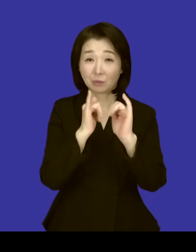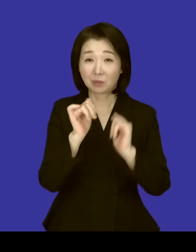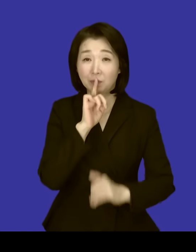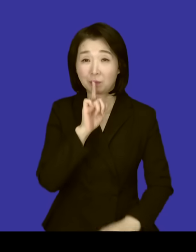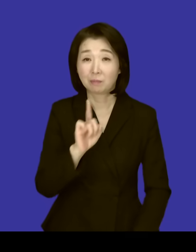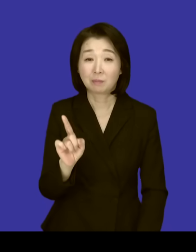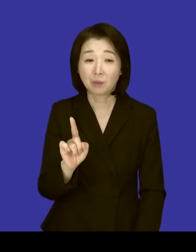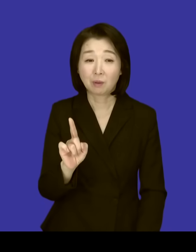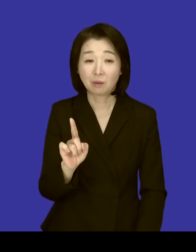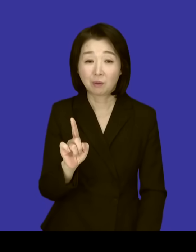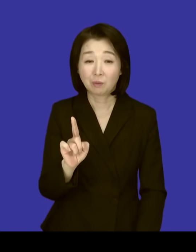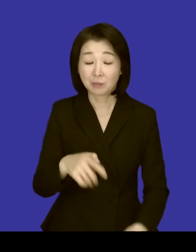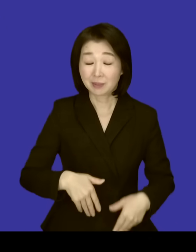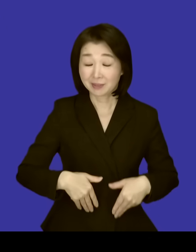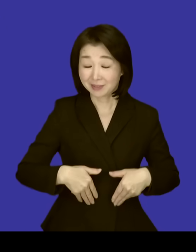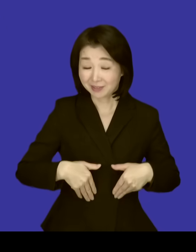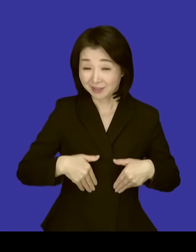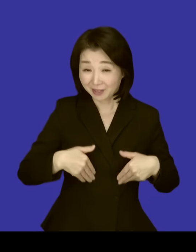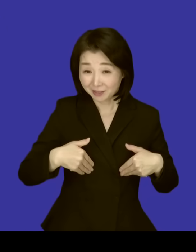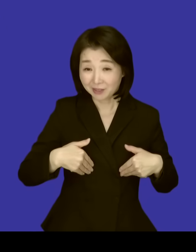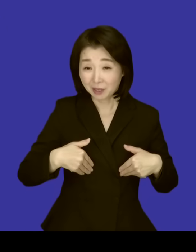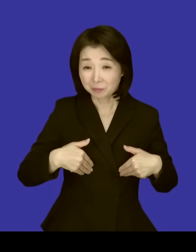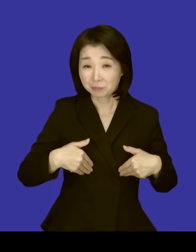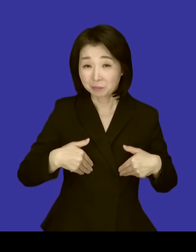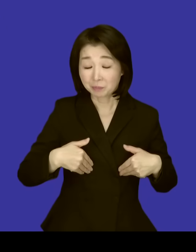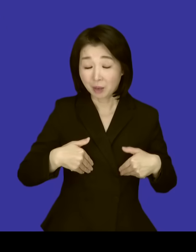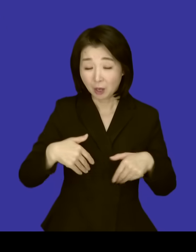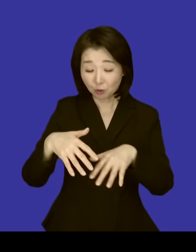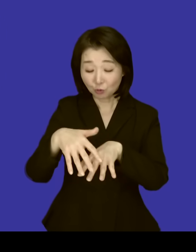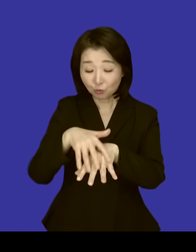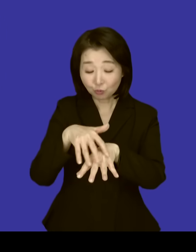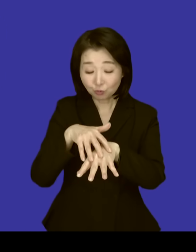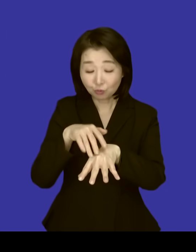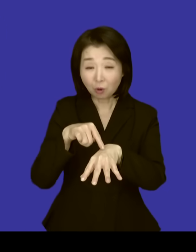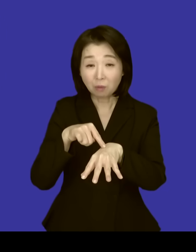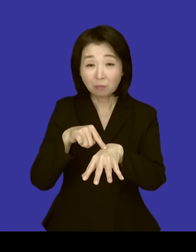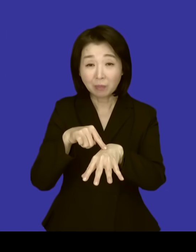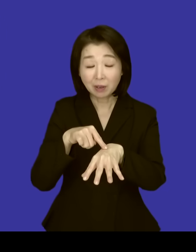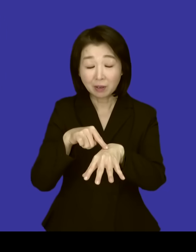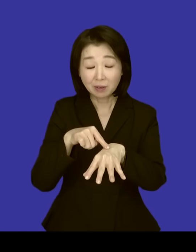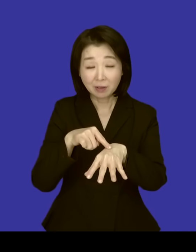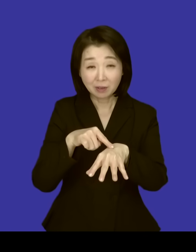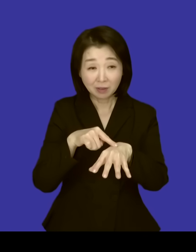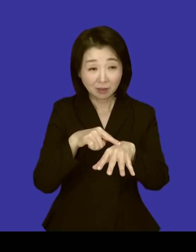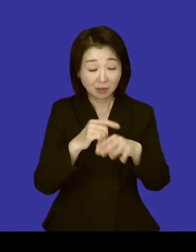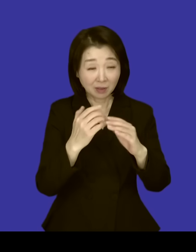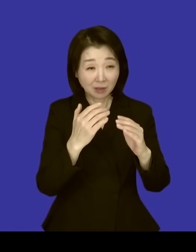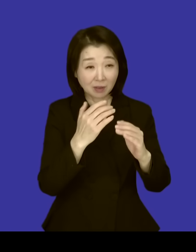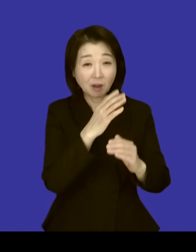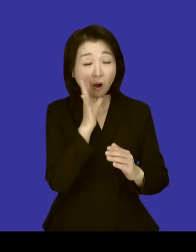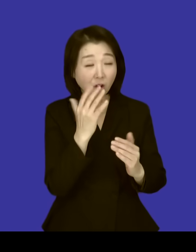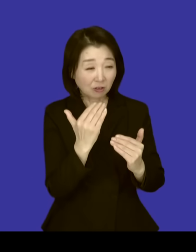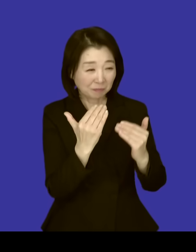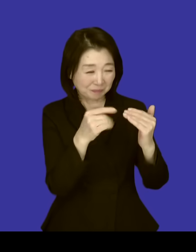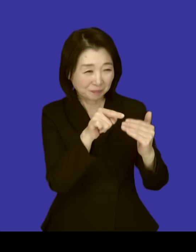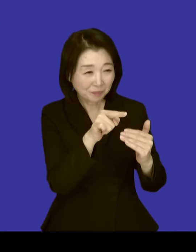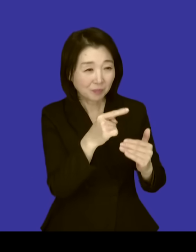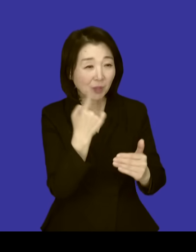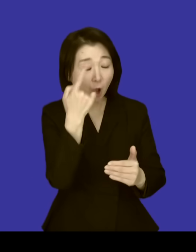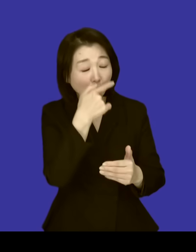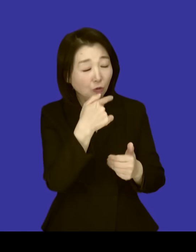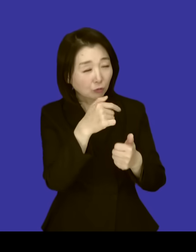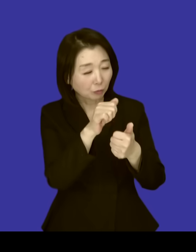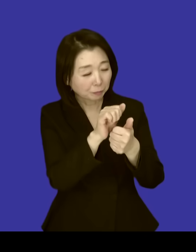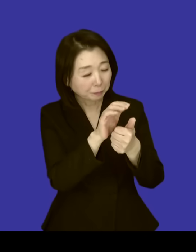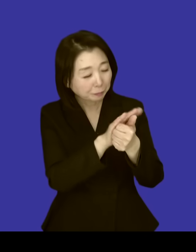이제 되게 따뜻한 눈빛으로 수건 가지고 어르신분들 그 얼굴도 닦아드리고 머리도